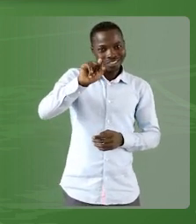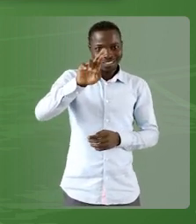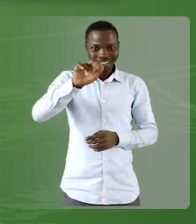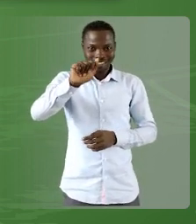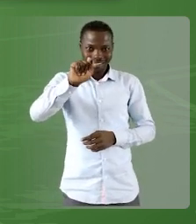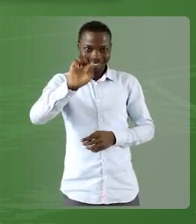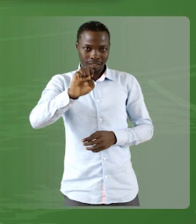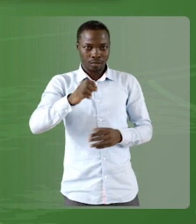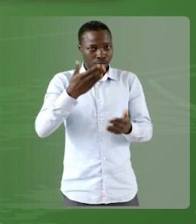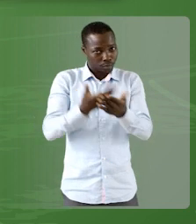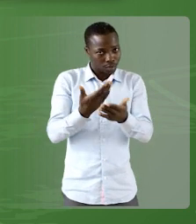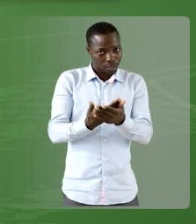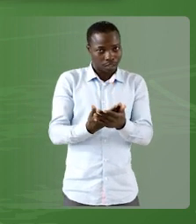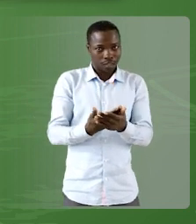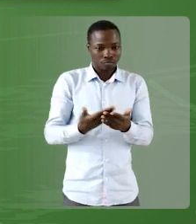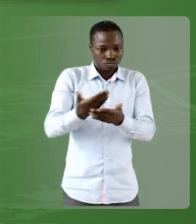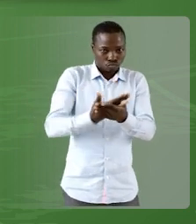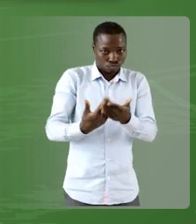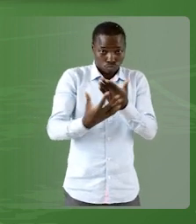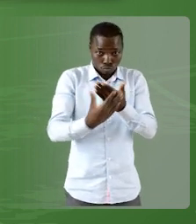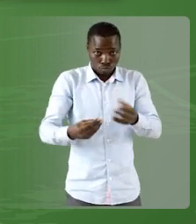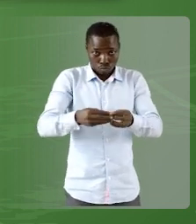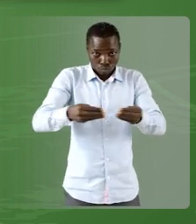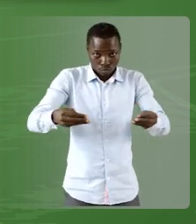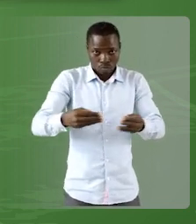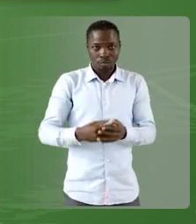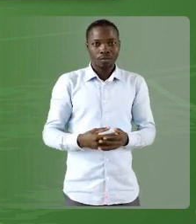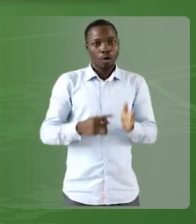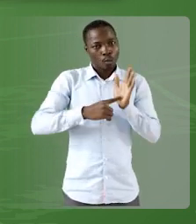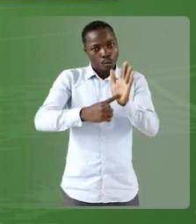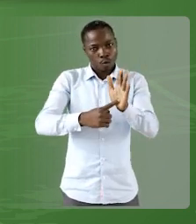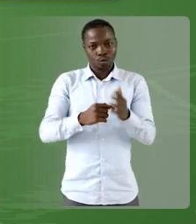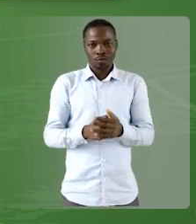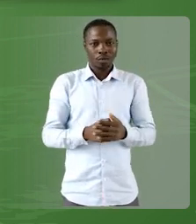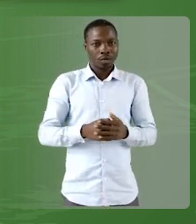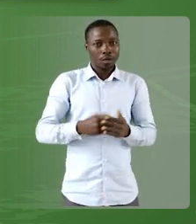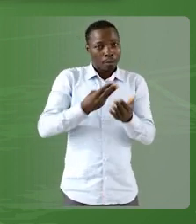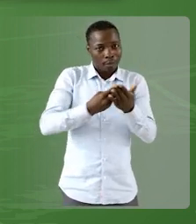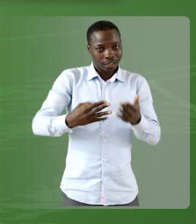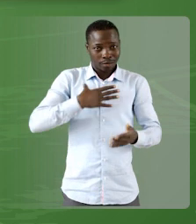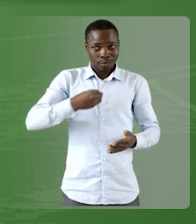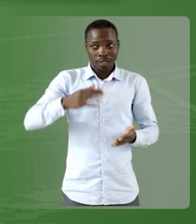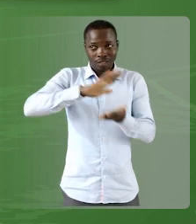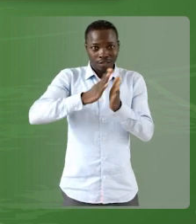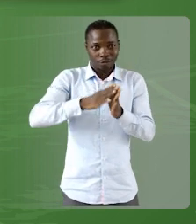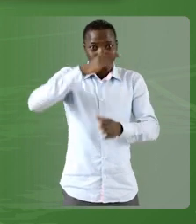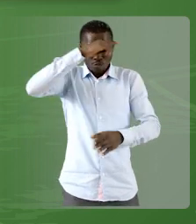d'argent, le filtrat de la solution de sol donne un précipité blanc qui noircit à la